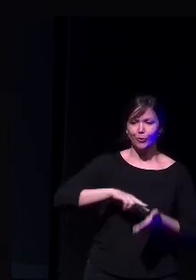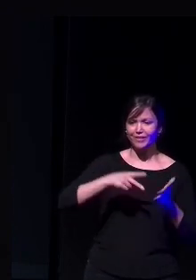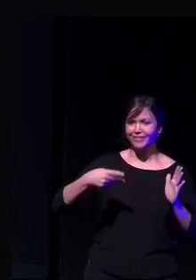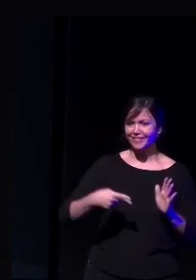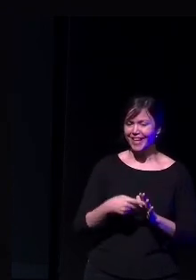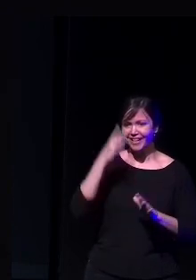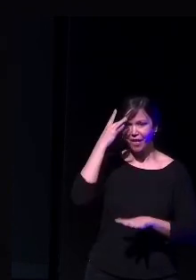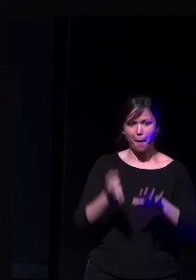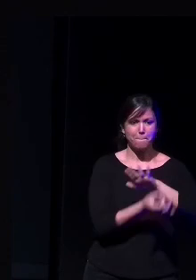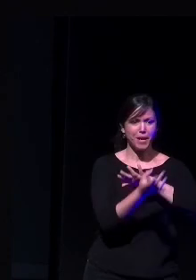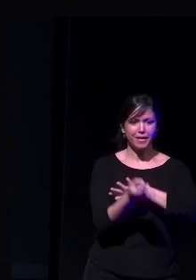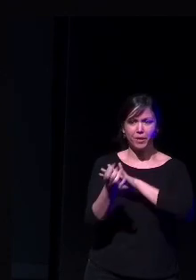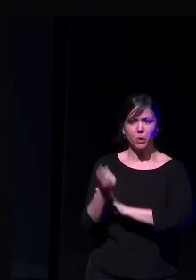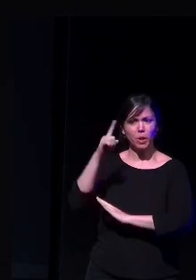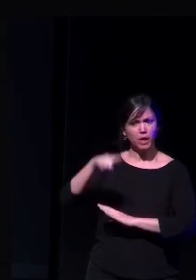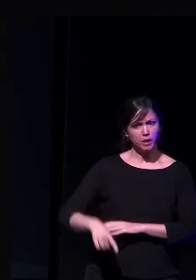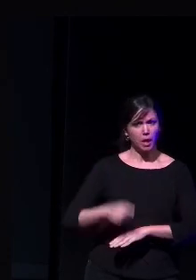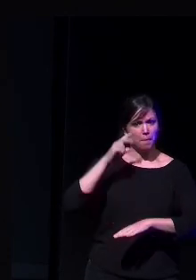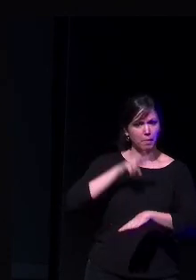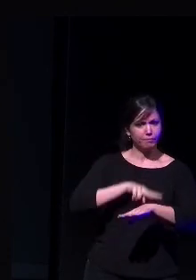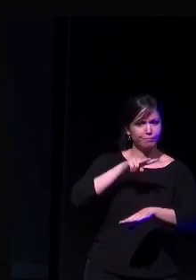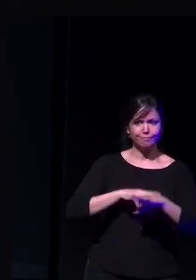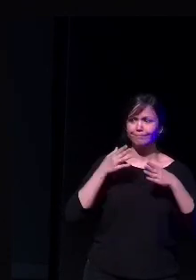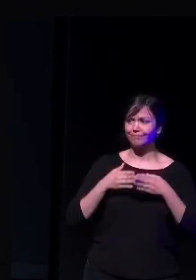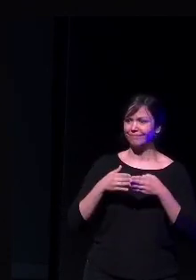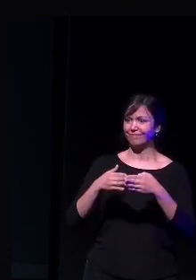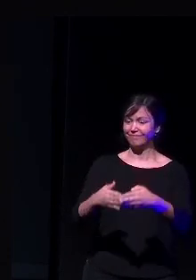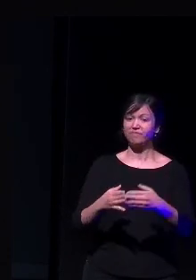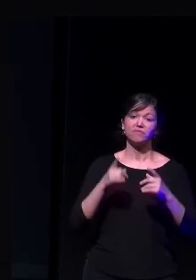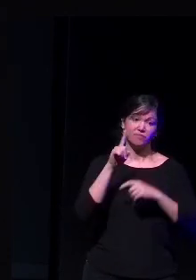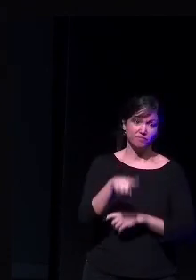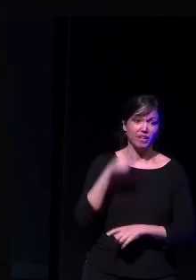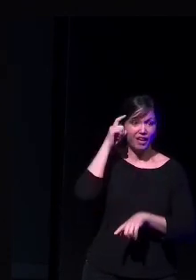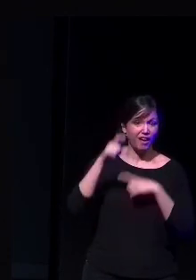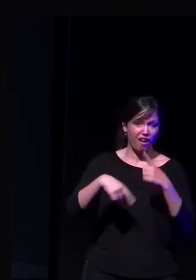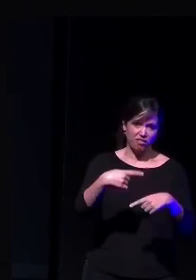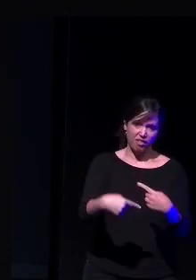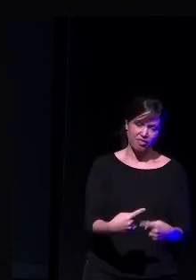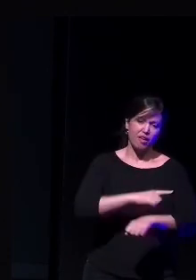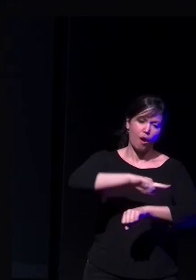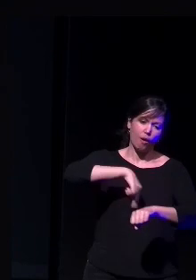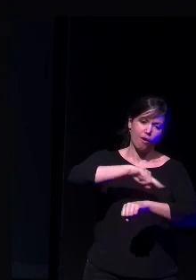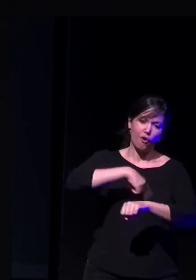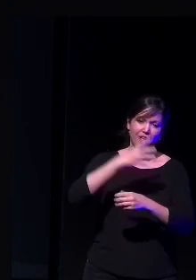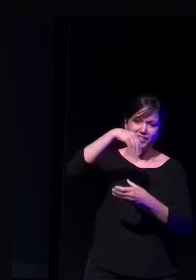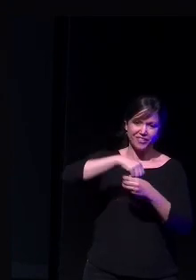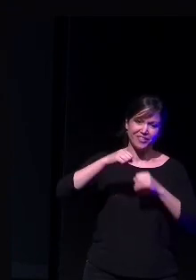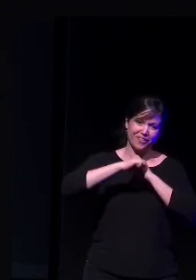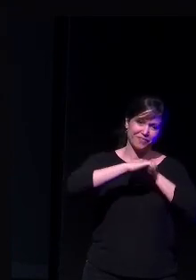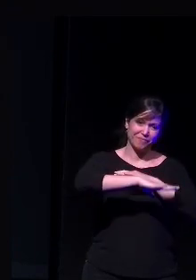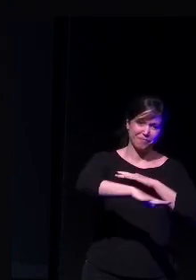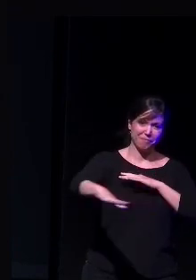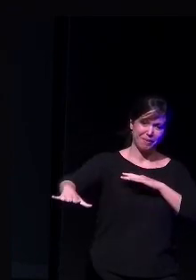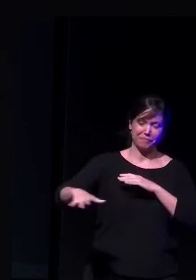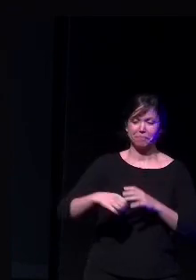tècniques, emprenedores i patrones d'embarcació. I com a tals, en el nostre dia a dia passem moltes hores a la mar de la Costa